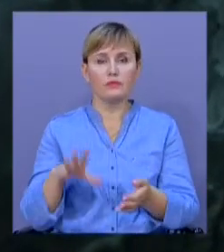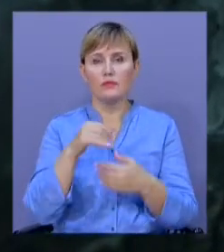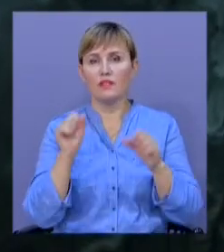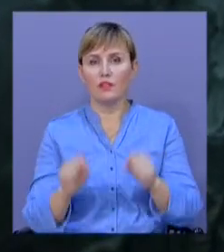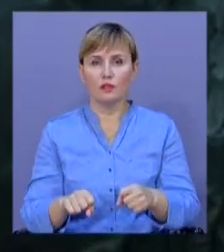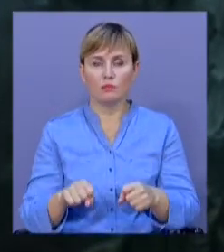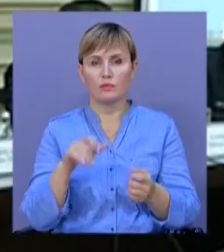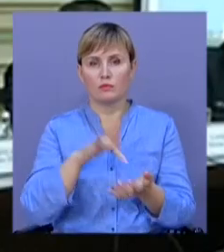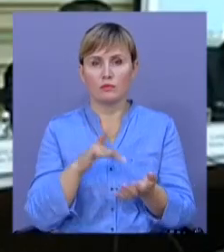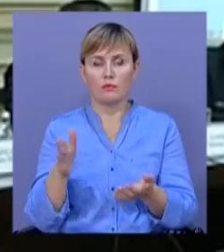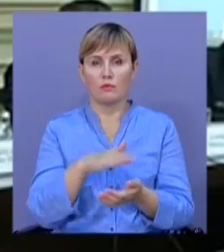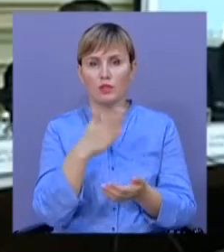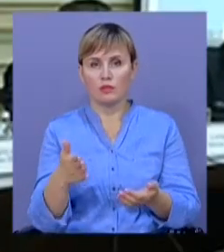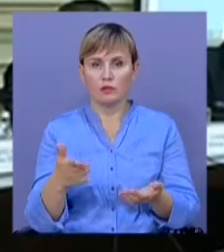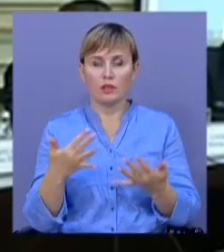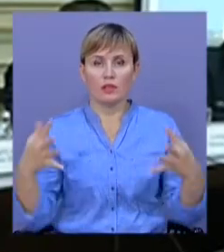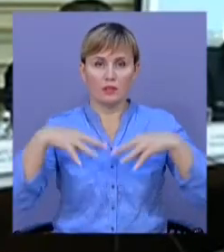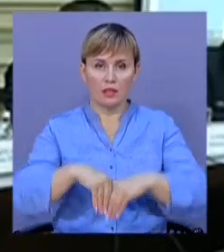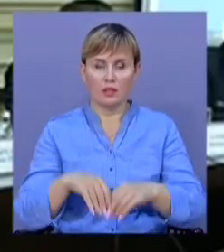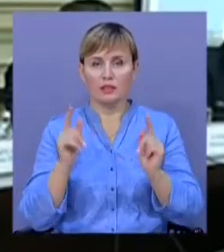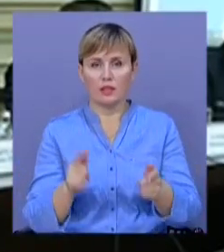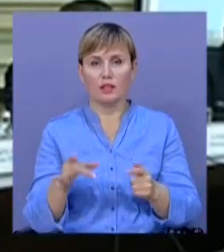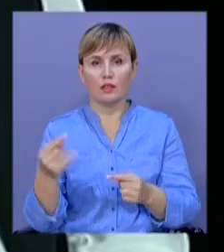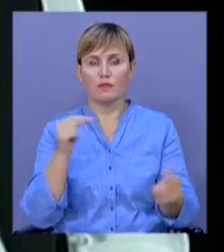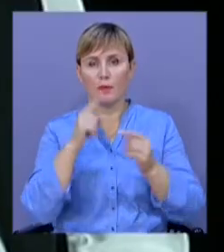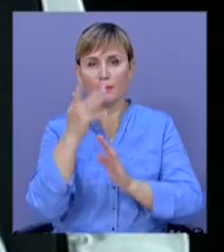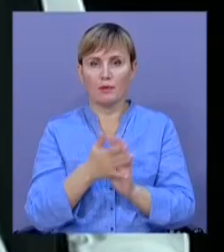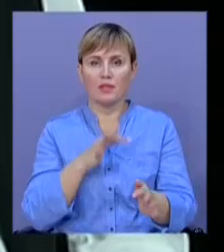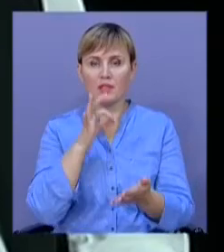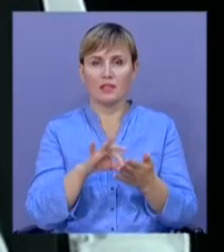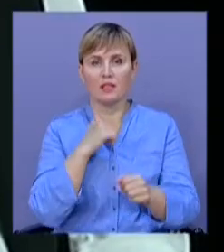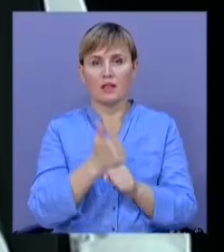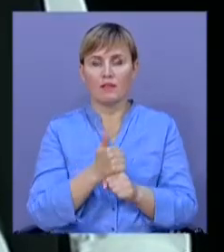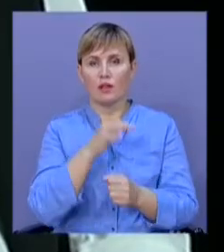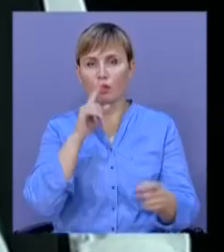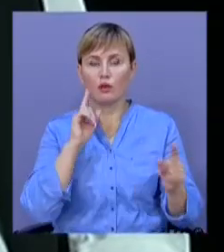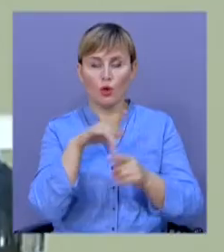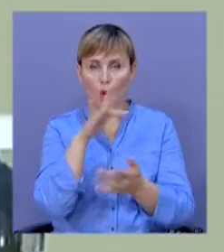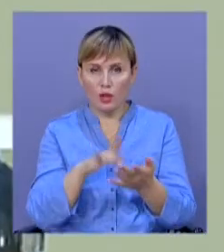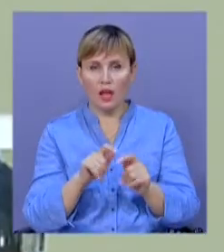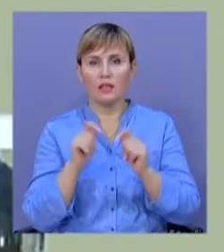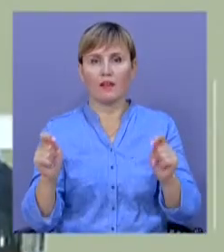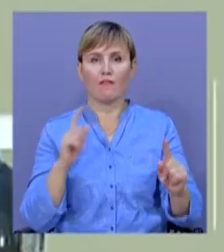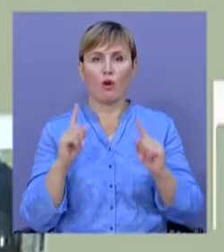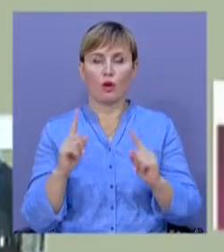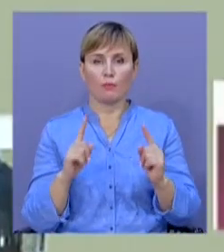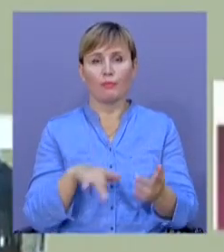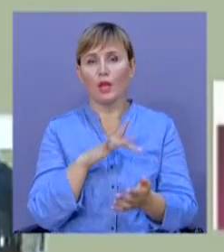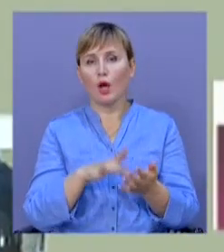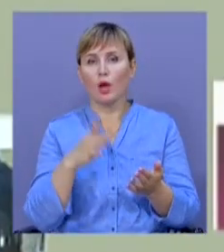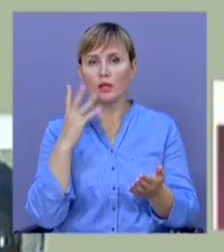стать центром межэтнического согласия и межрелигиозного взаимопонимания, сказал глава города, открывая форум. Город